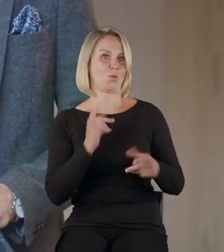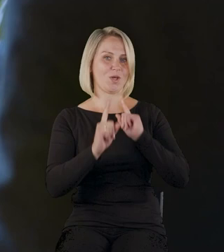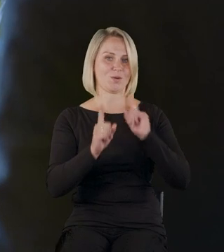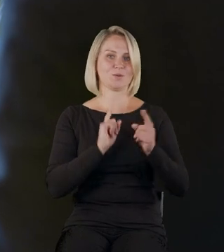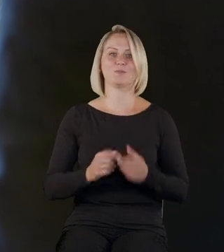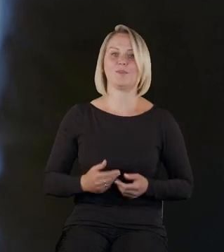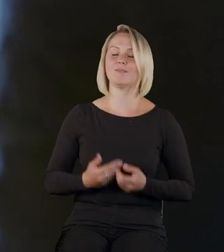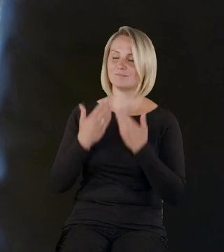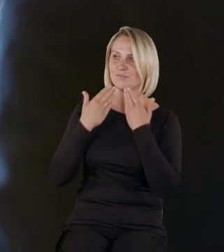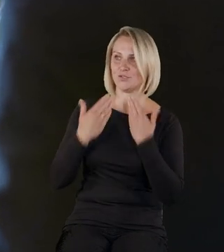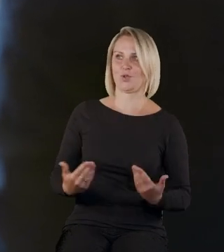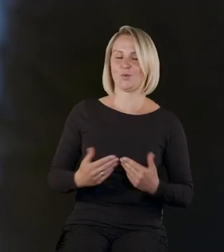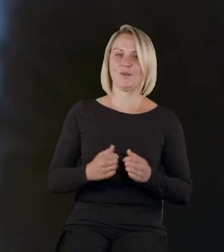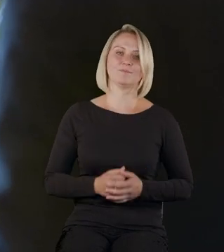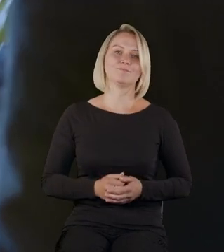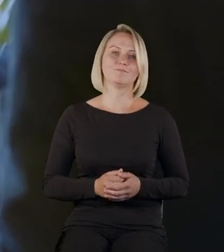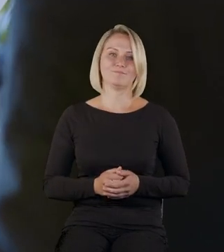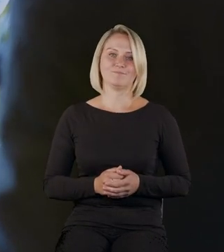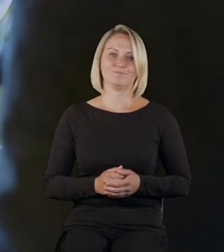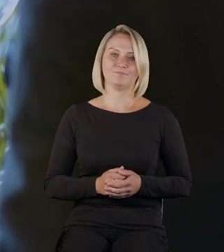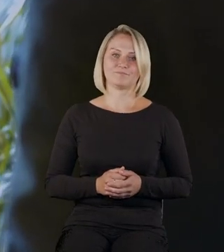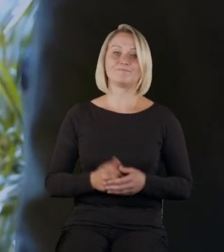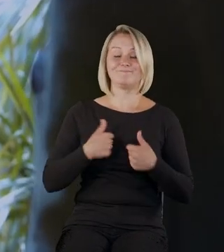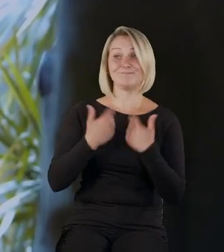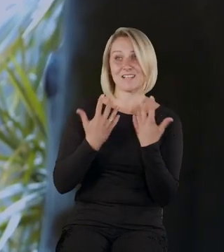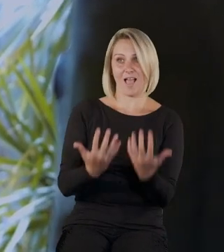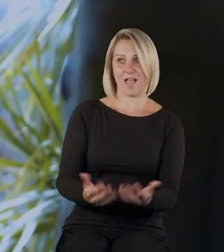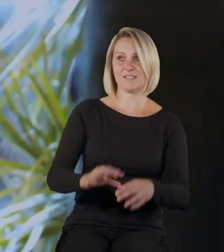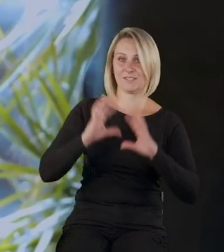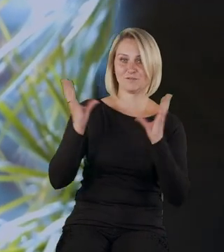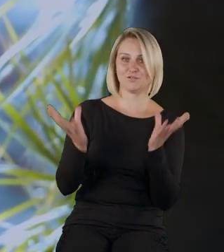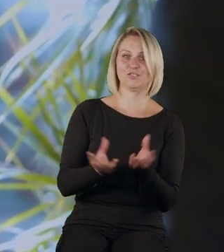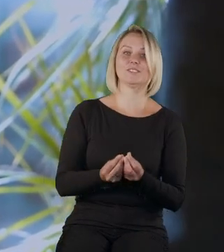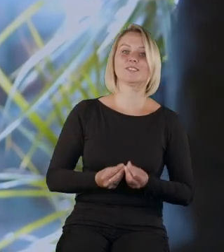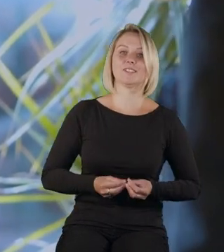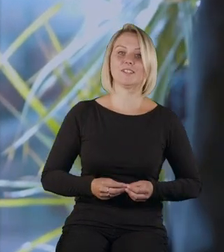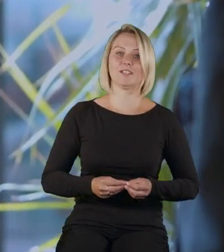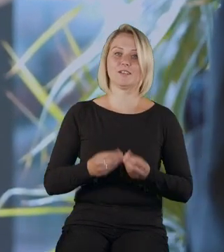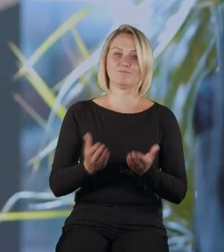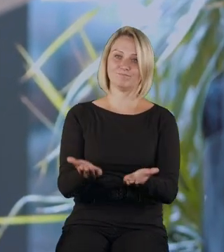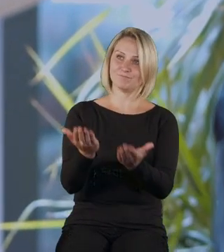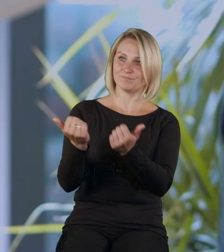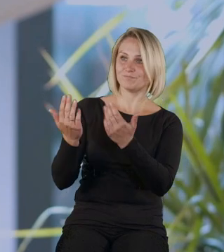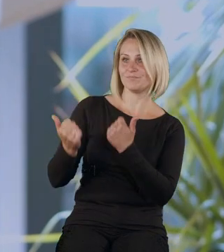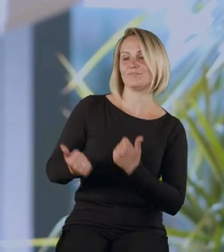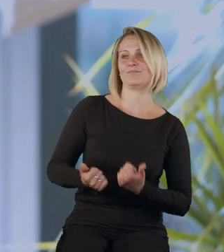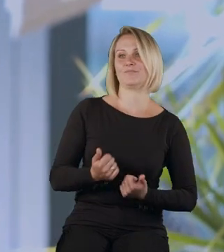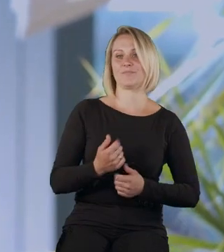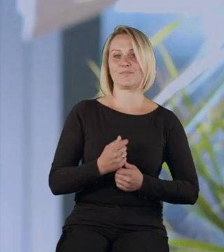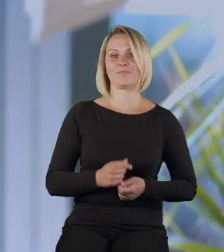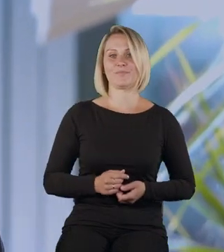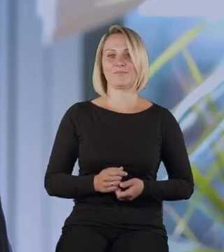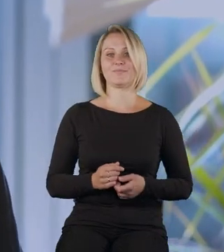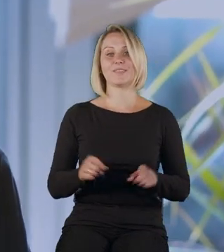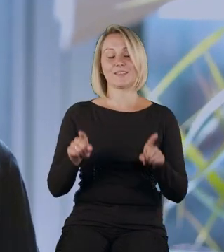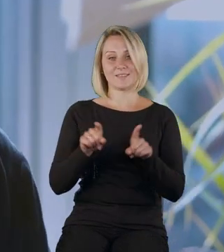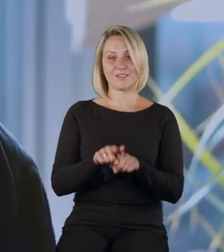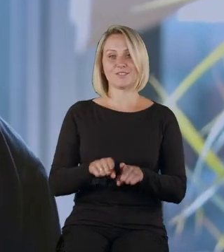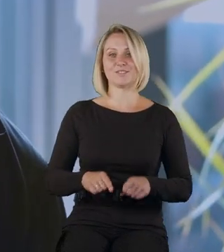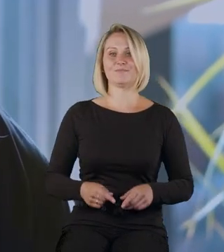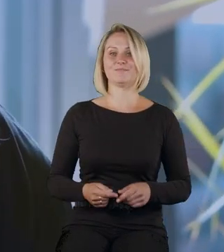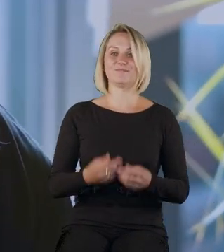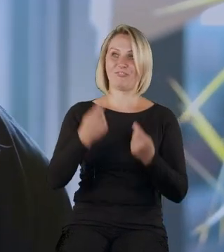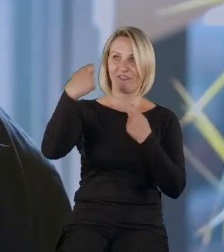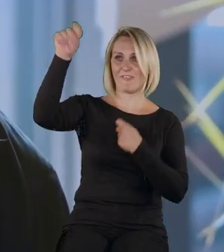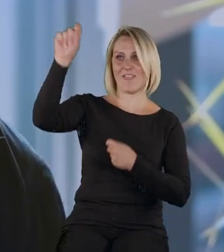rozmowę. Dziękuję serdecznie, a ja zachęcam wszystkich do wzięcia udziału w rekrutacji i